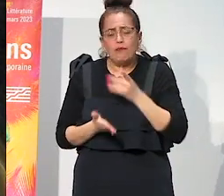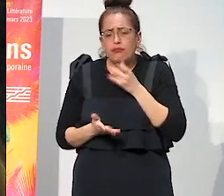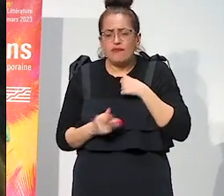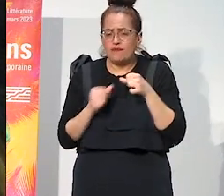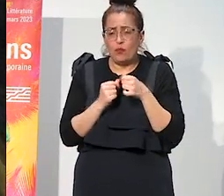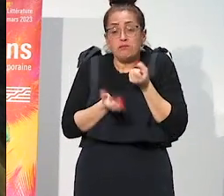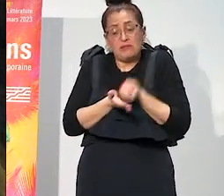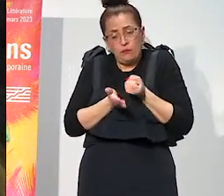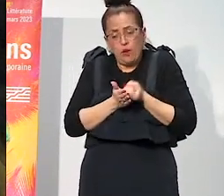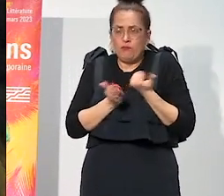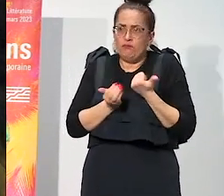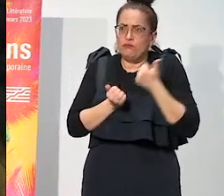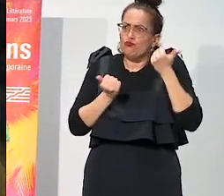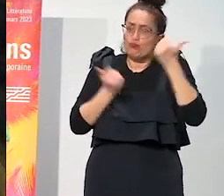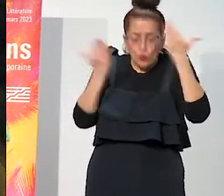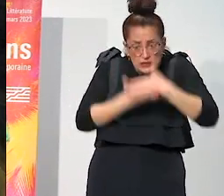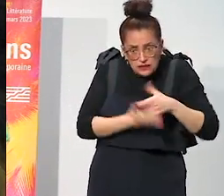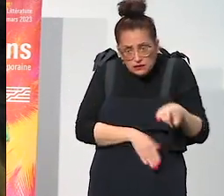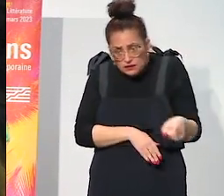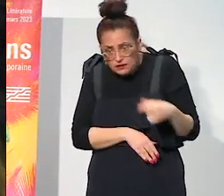notes. C'est juste une nuit dans l'annexe. C'est une nuit, hein.